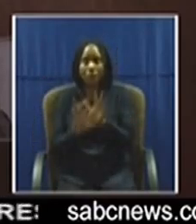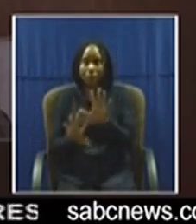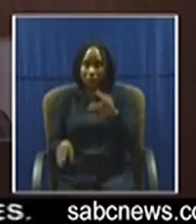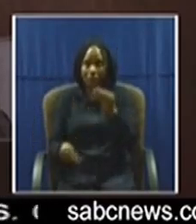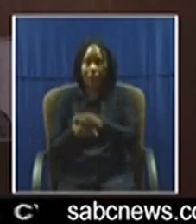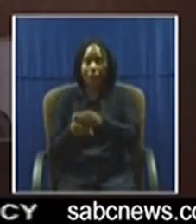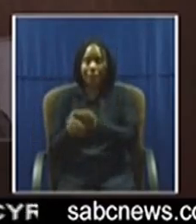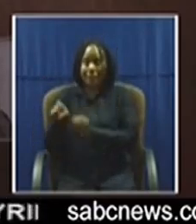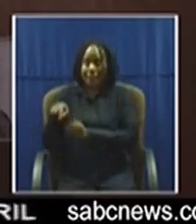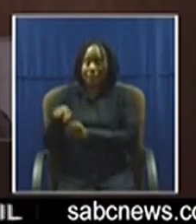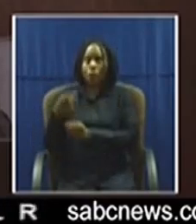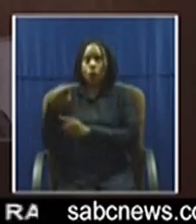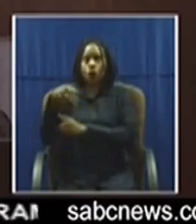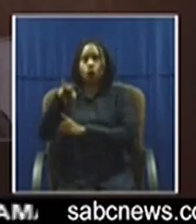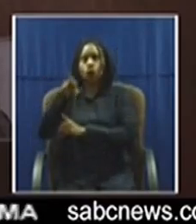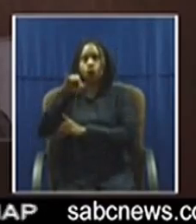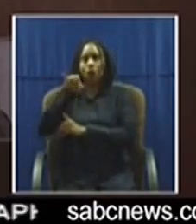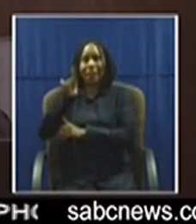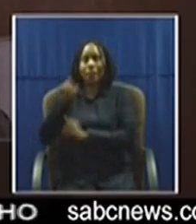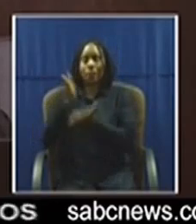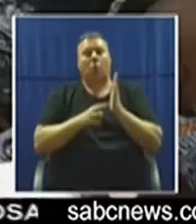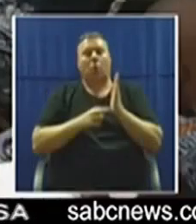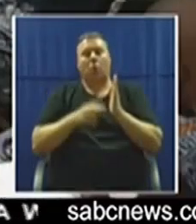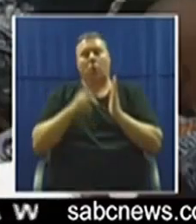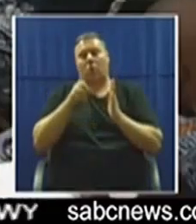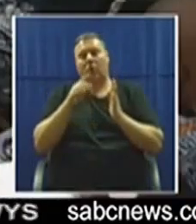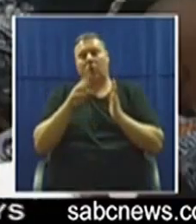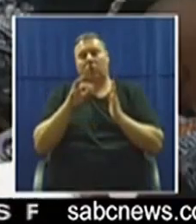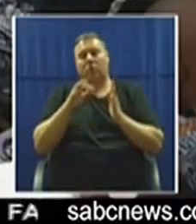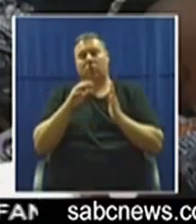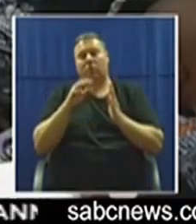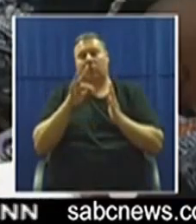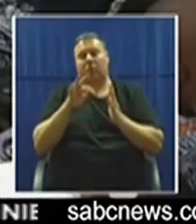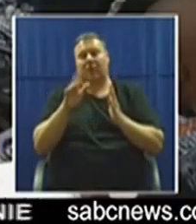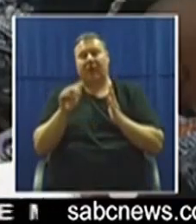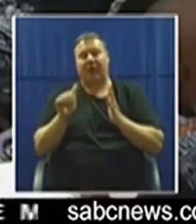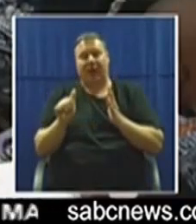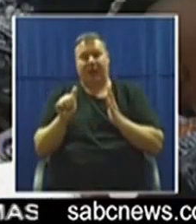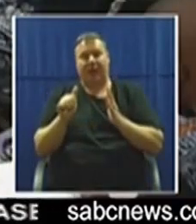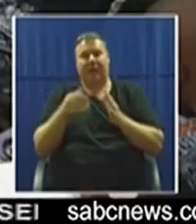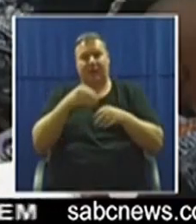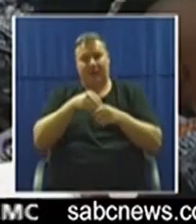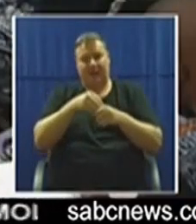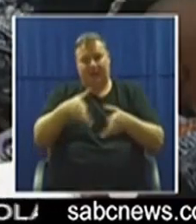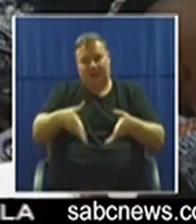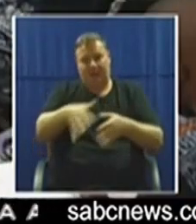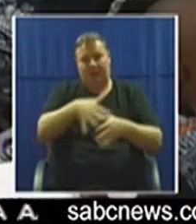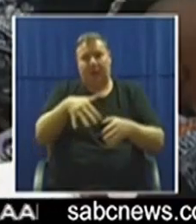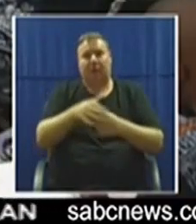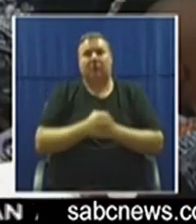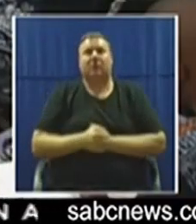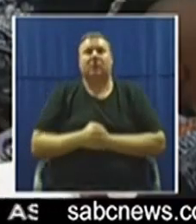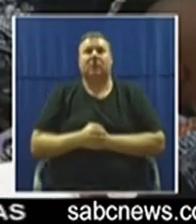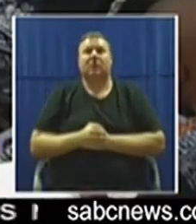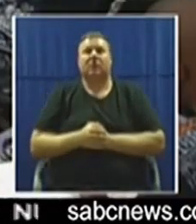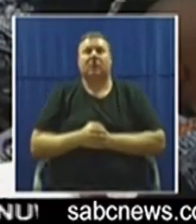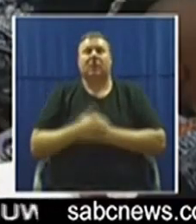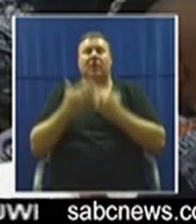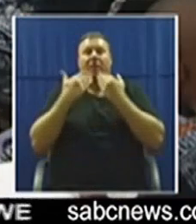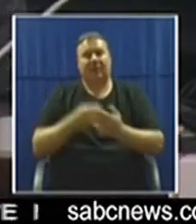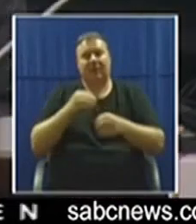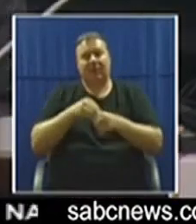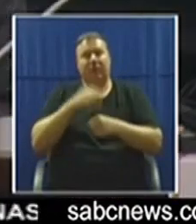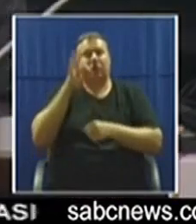ensure energy security. Hy het enige kennis ontken van Russies verbinde energieprojekte in die